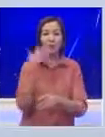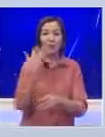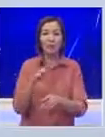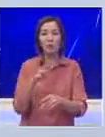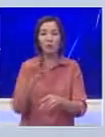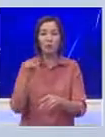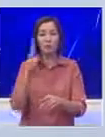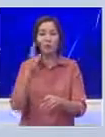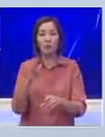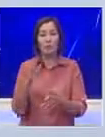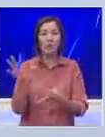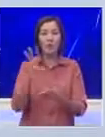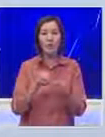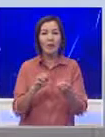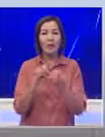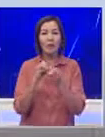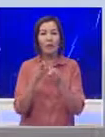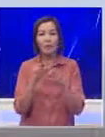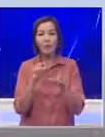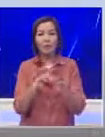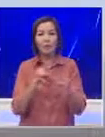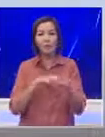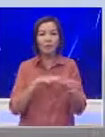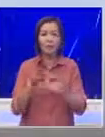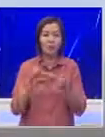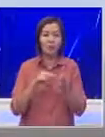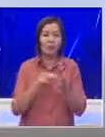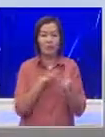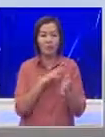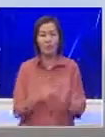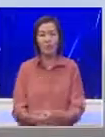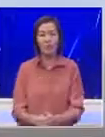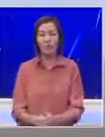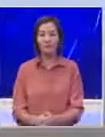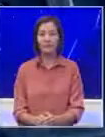қуаты 153 мегаватт болатын тағы 13 нысанды іске қосу